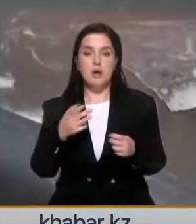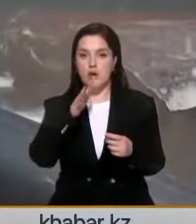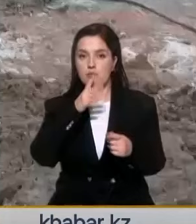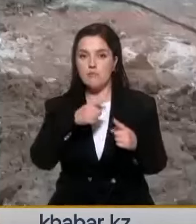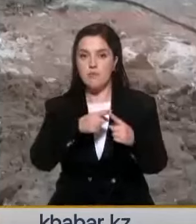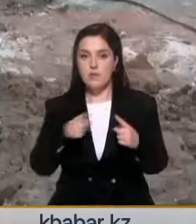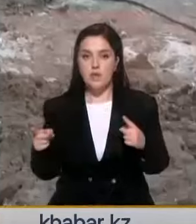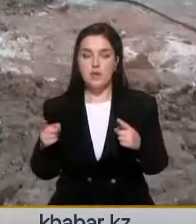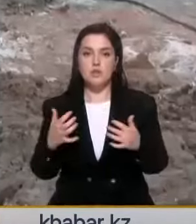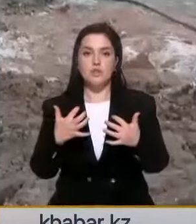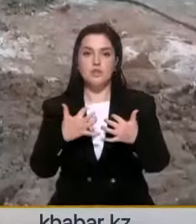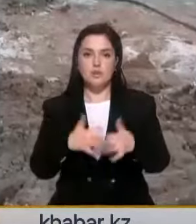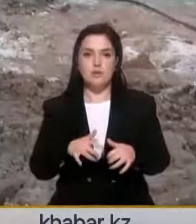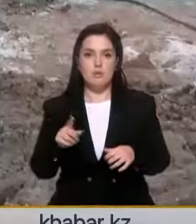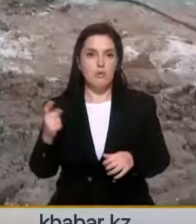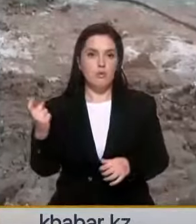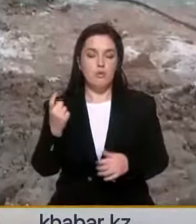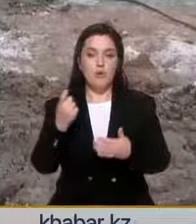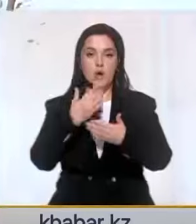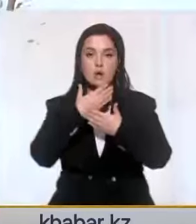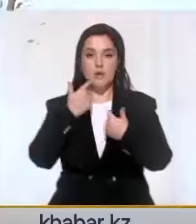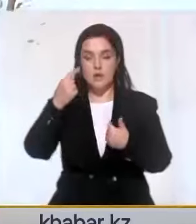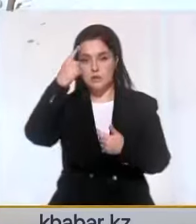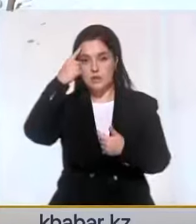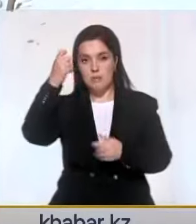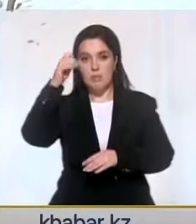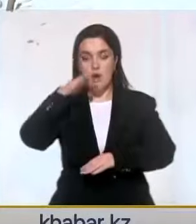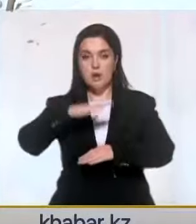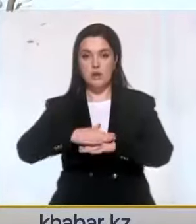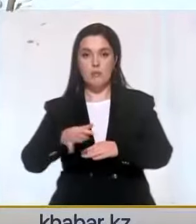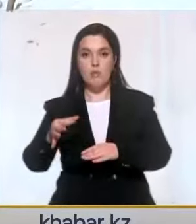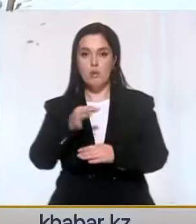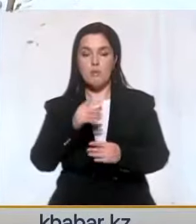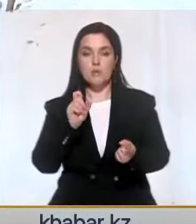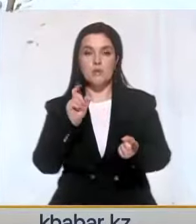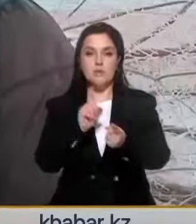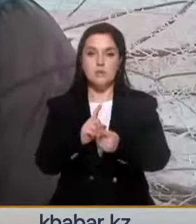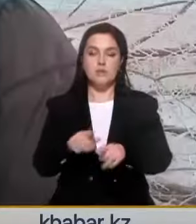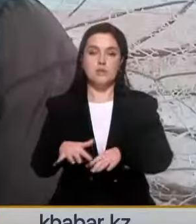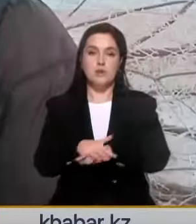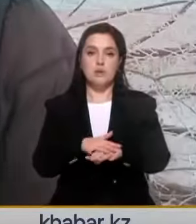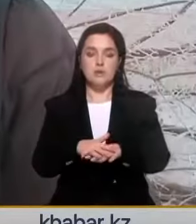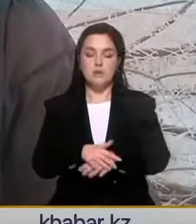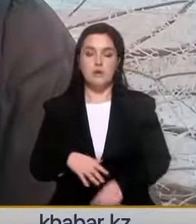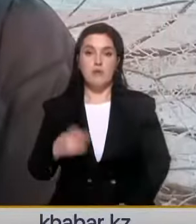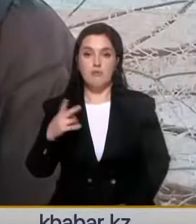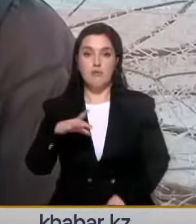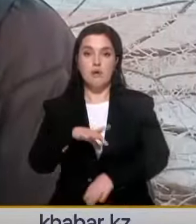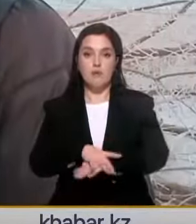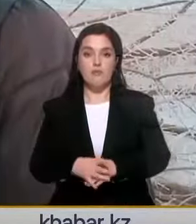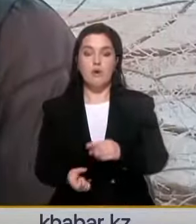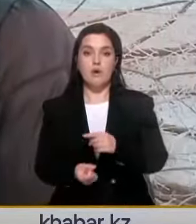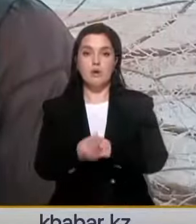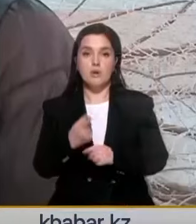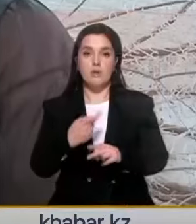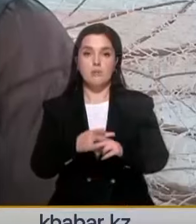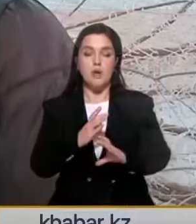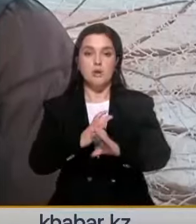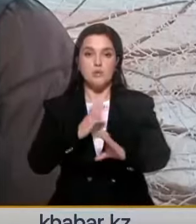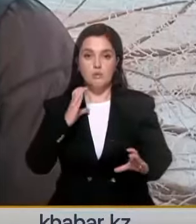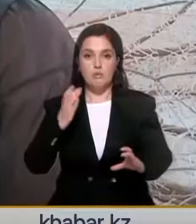жители считали что он бесхозный об этом они сообщили акиму области на встрече с населением выясняется что трубы это на балансе